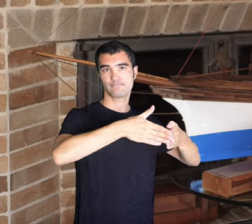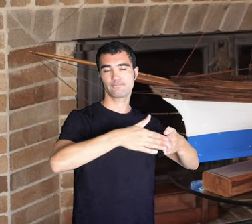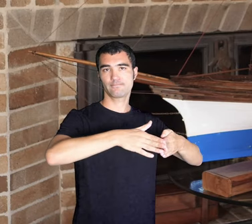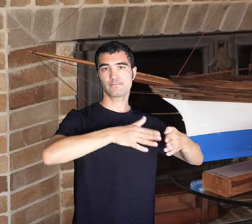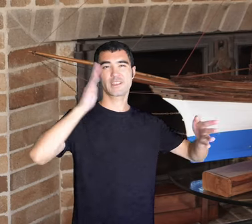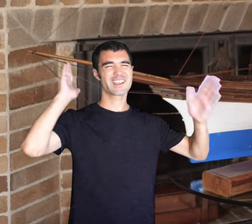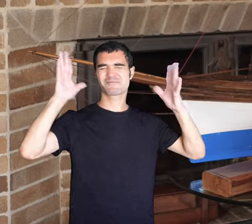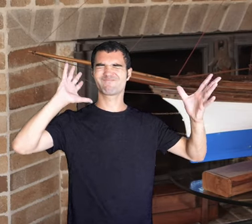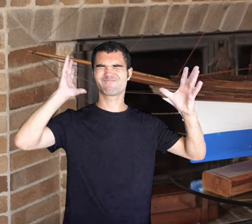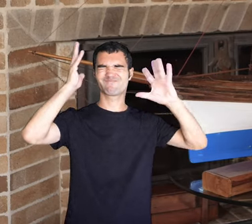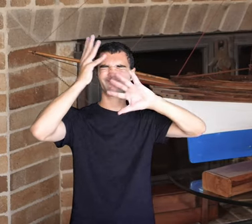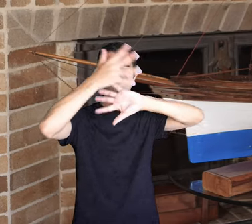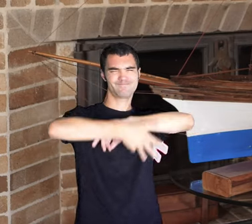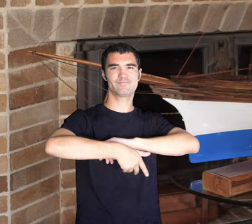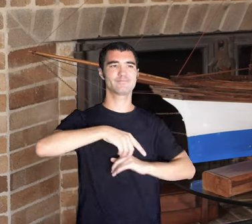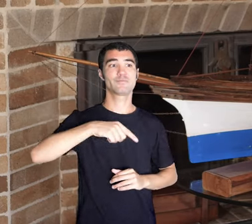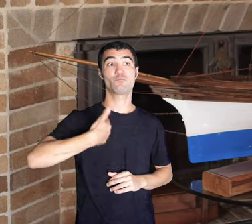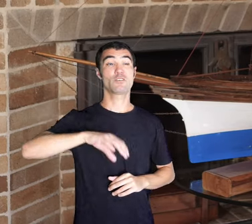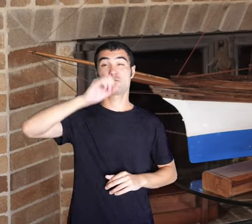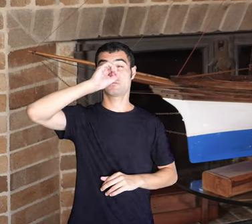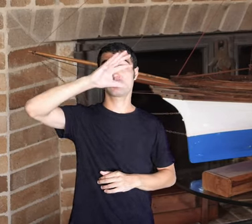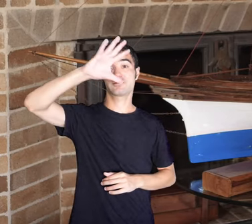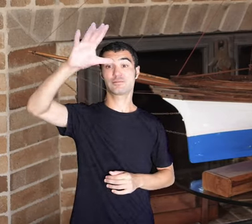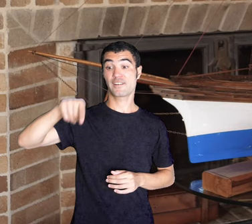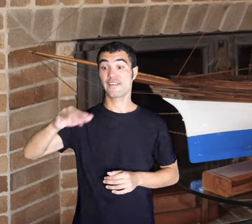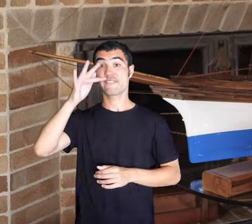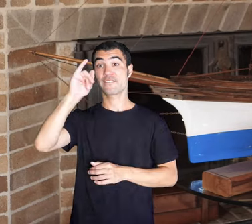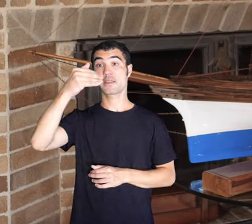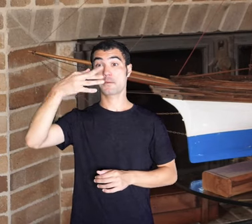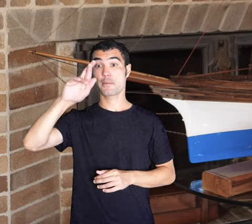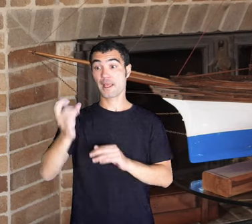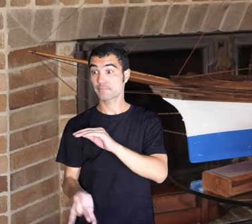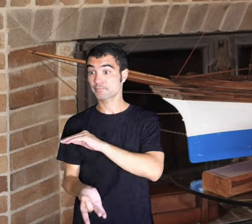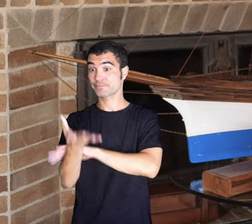amb una sèrie d'anys, des que va començar a sortir la fibra a ara,